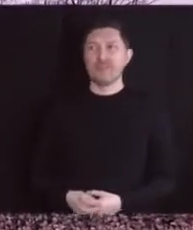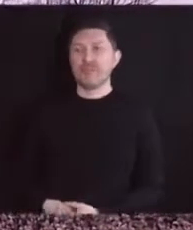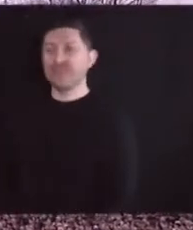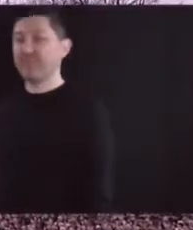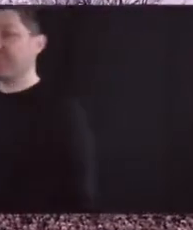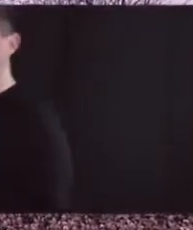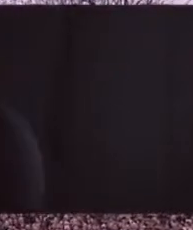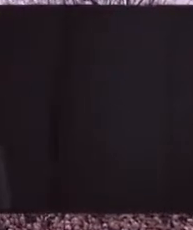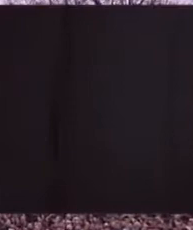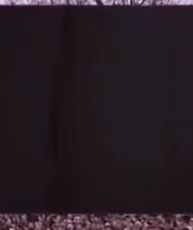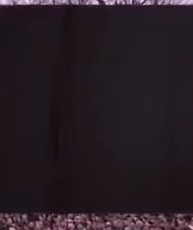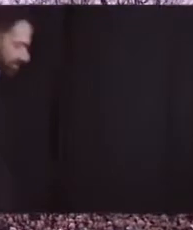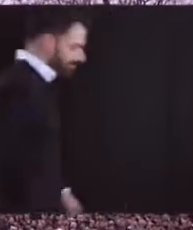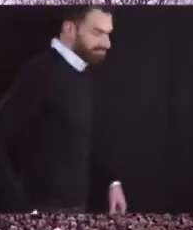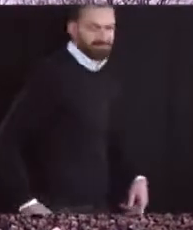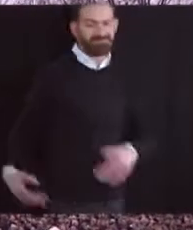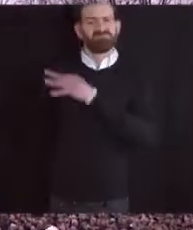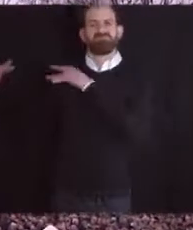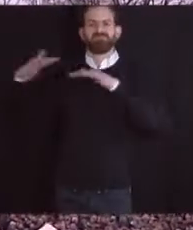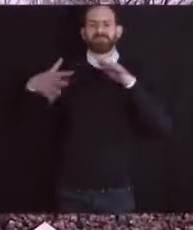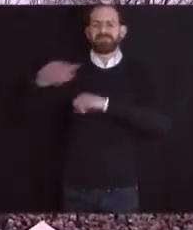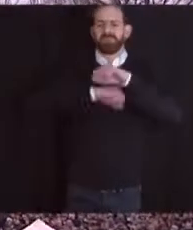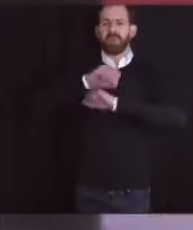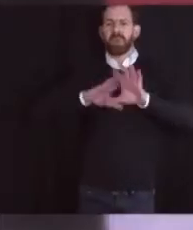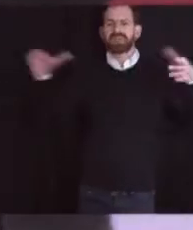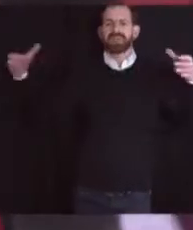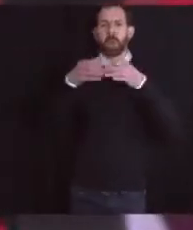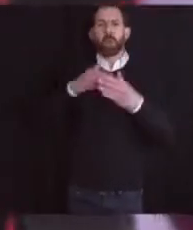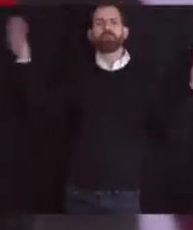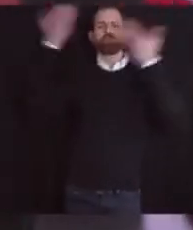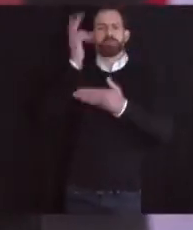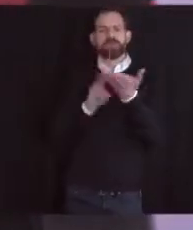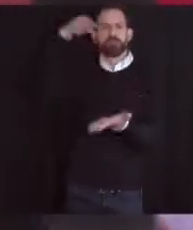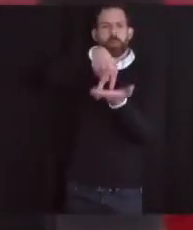les assemblées de nuit debout qui ont,